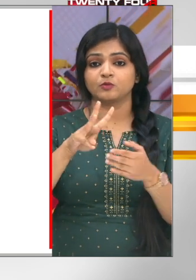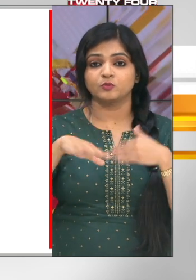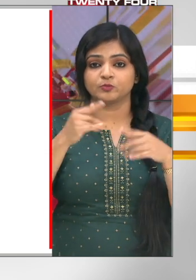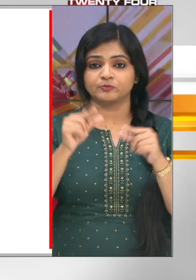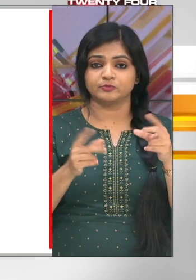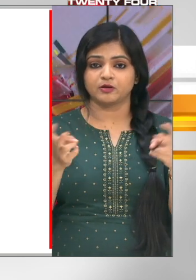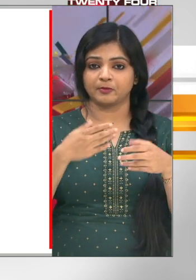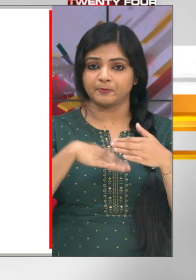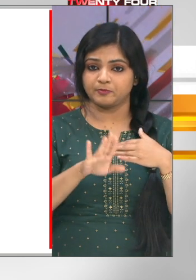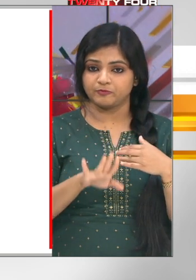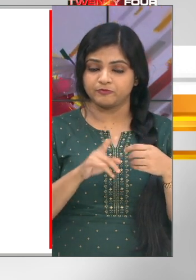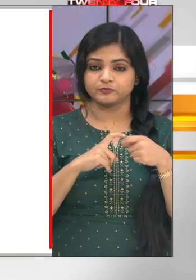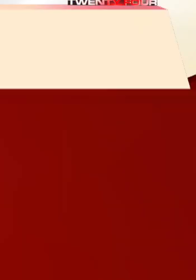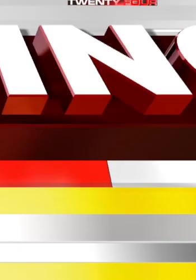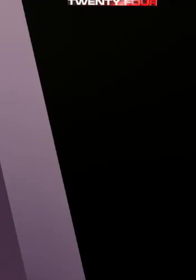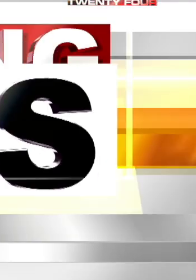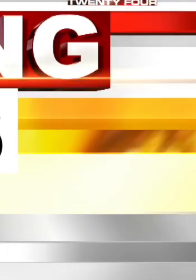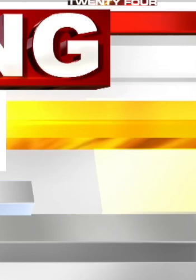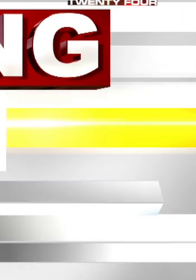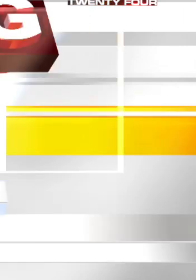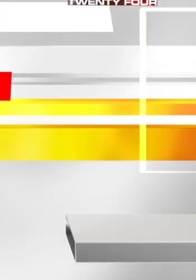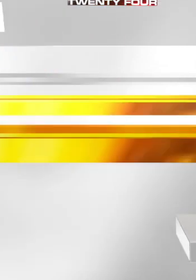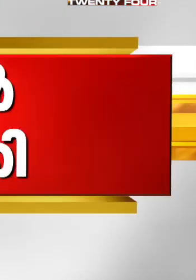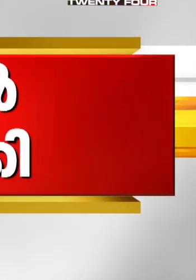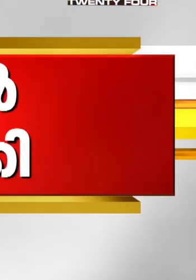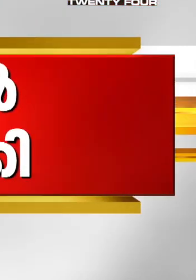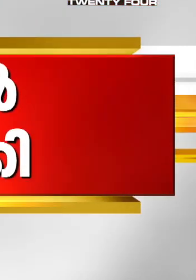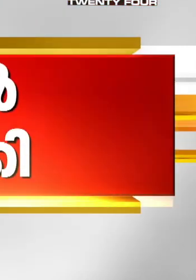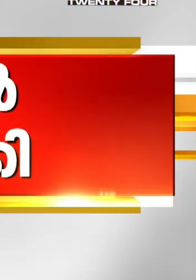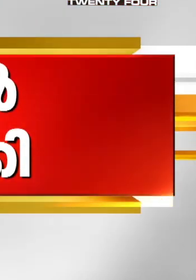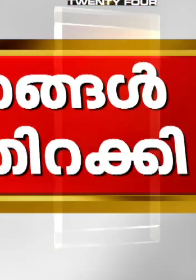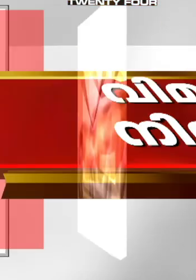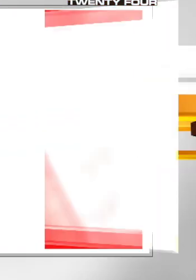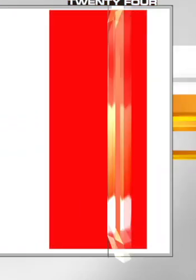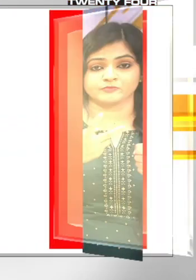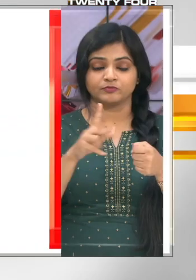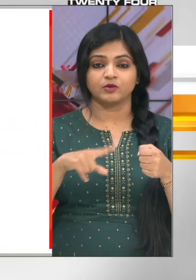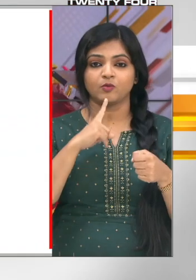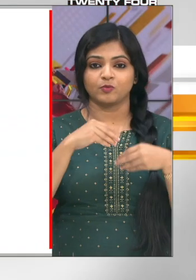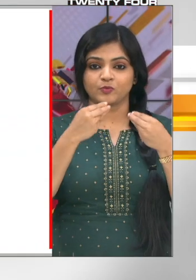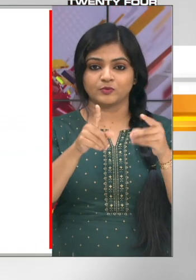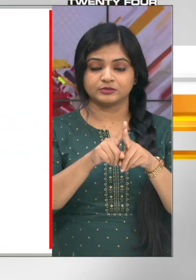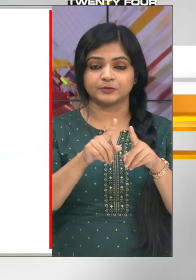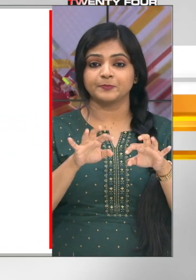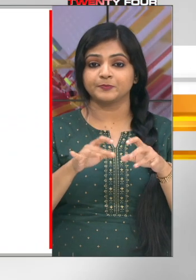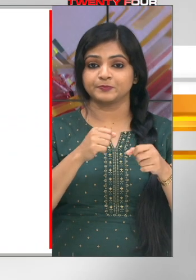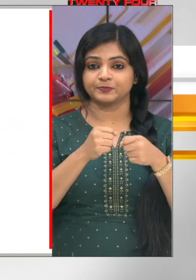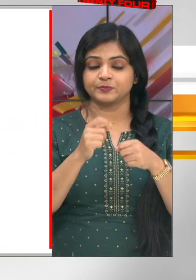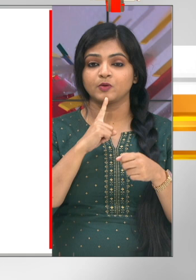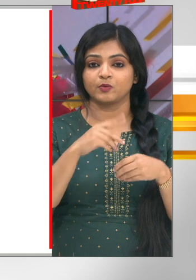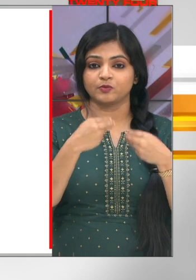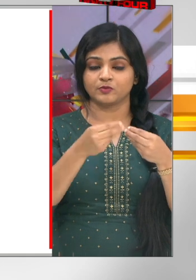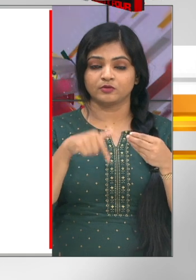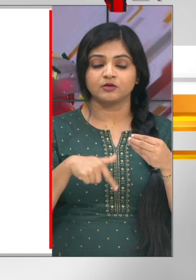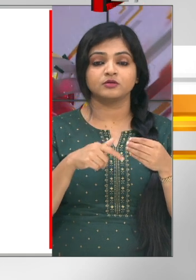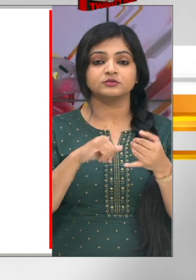എങ്ങനെയാണ്? ഈജിപ്ത് വിമാനങ്ങളെ അഥവാ പൈലറ്റുകളെ നിയന്ത്രിക്കുകയും നിർദ്ദേശം നൽകുകയും ചെയ്യുന്ന നോട്ടീസ് ടു എയർ മിഷൻ സിസ്റ്റം